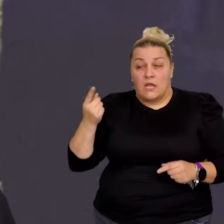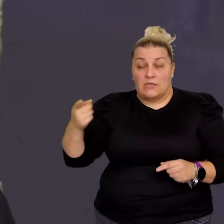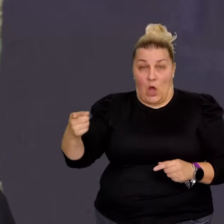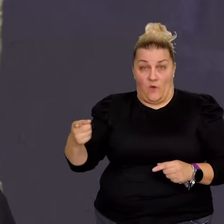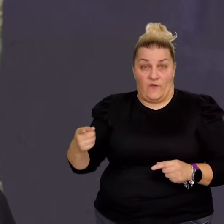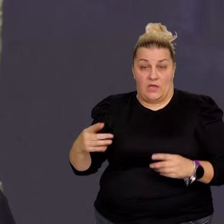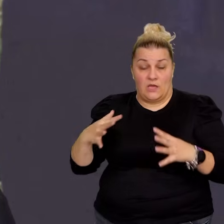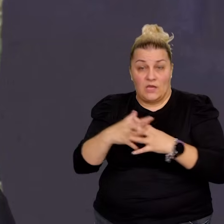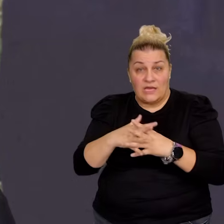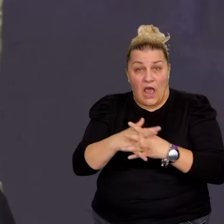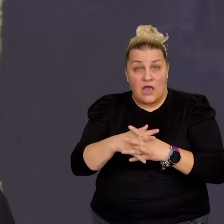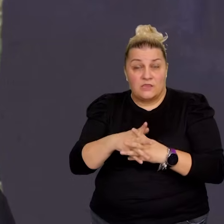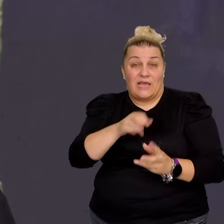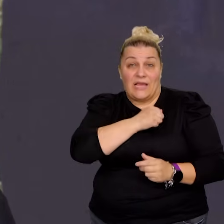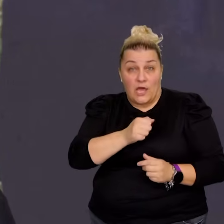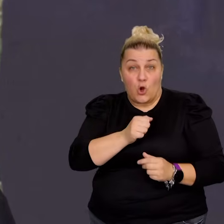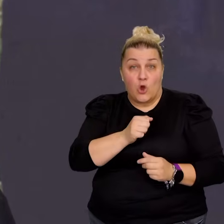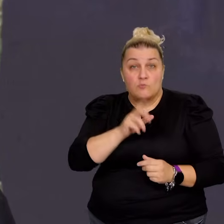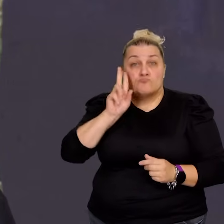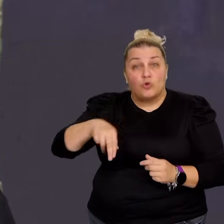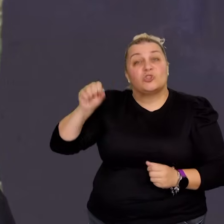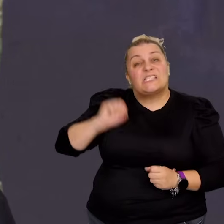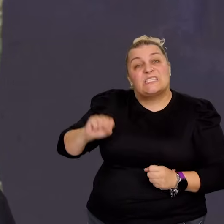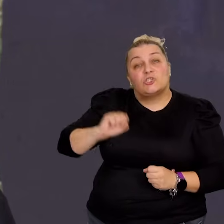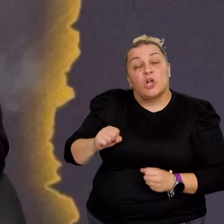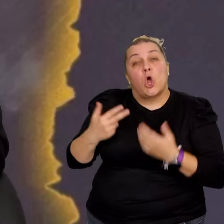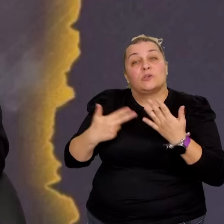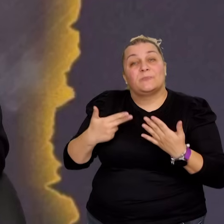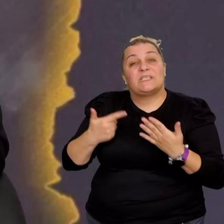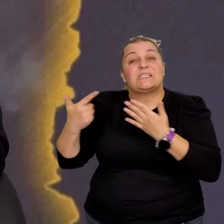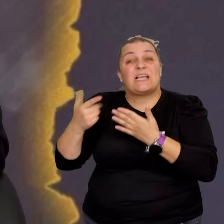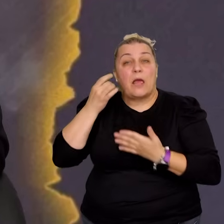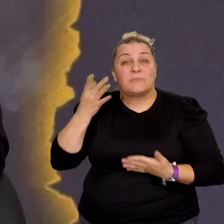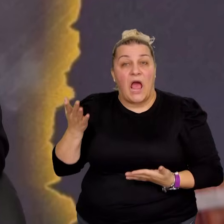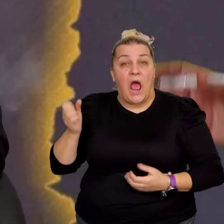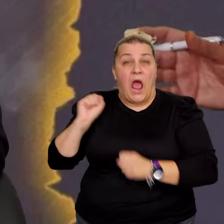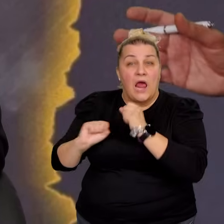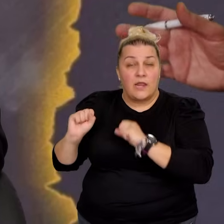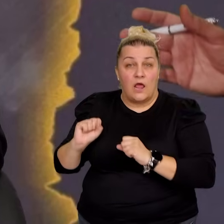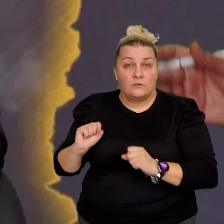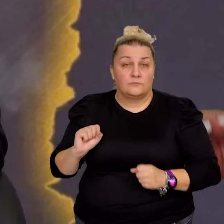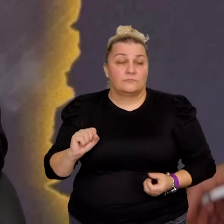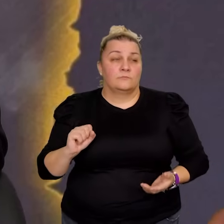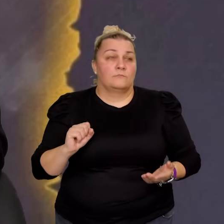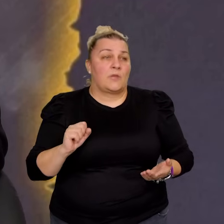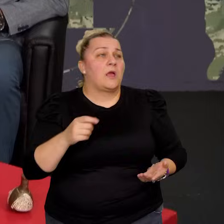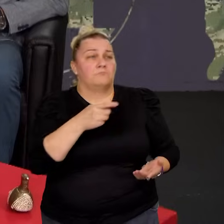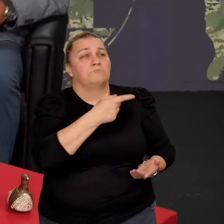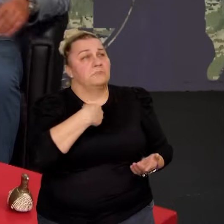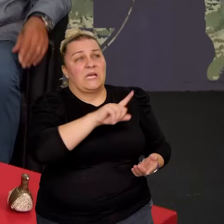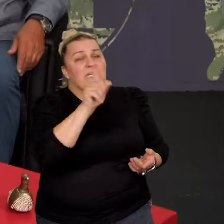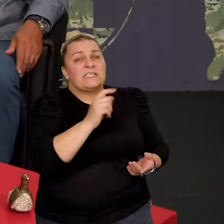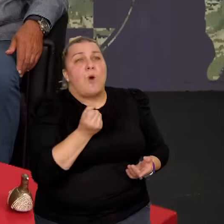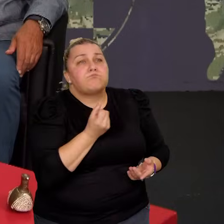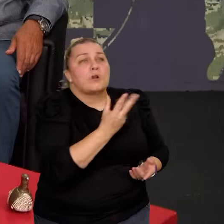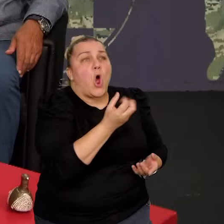heroj 87 dana Peđa odolijevati? Pa nisam, ni 80. Dobro, niste brojili dane, znamo. Nisam brojio